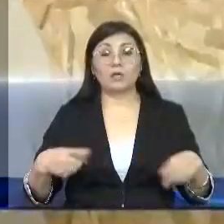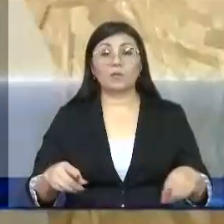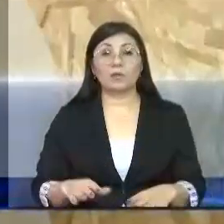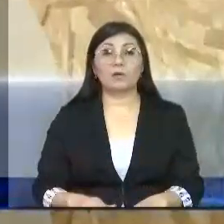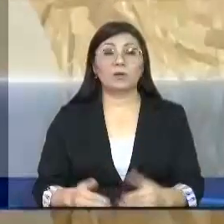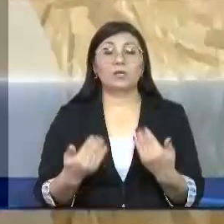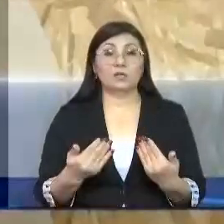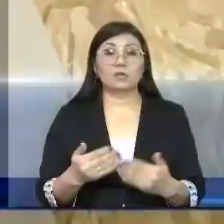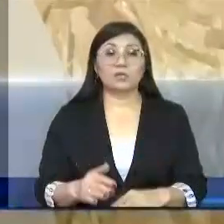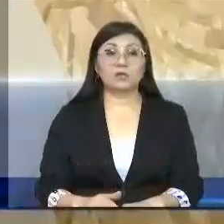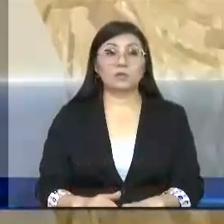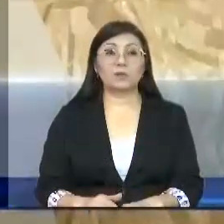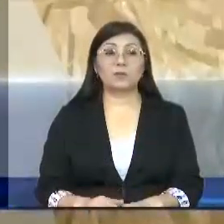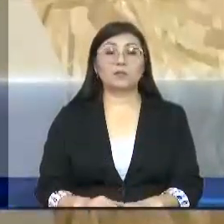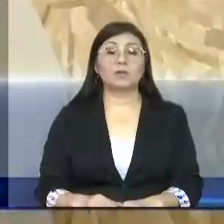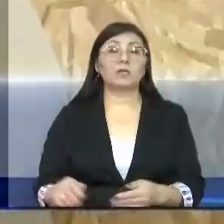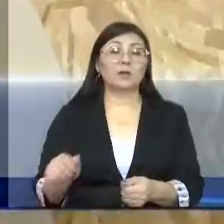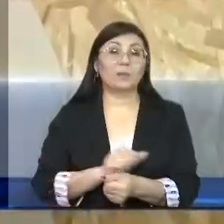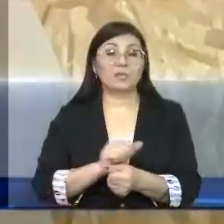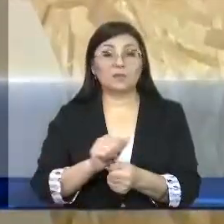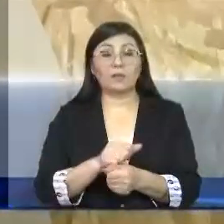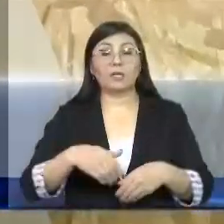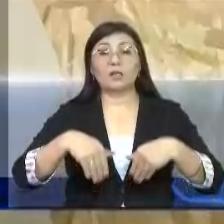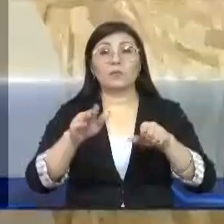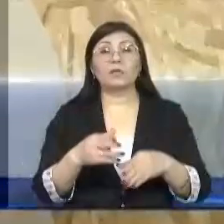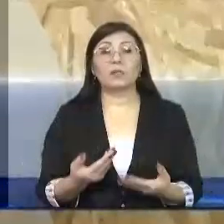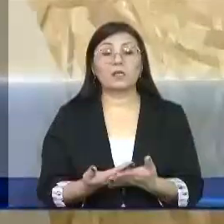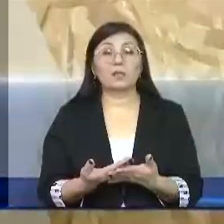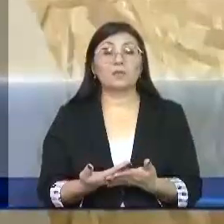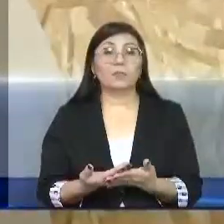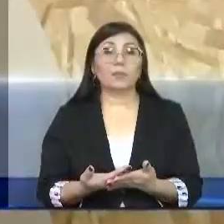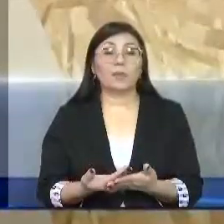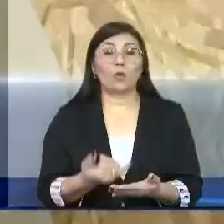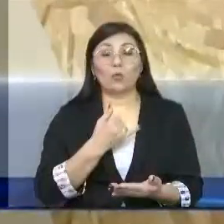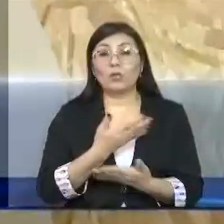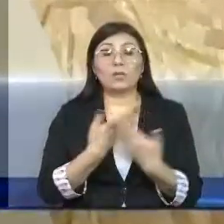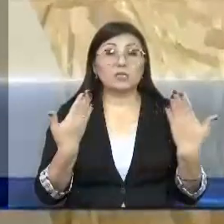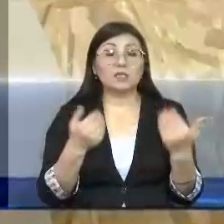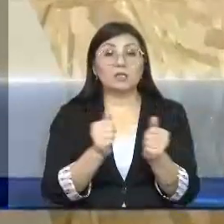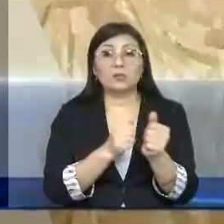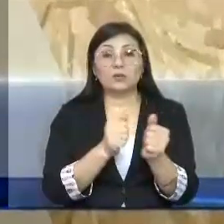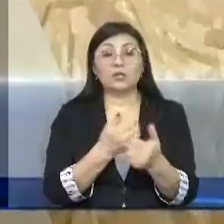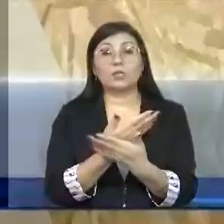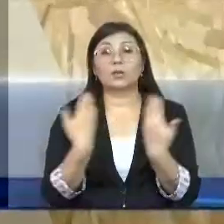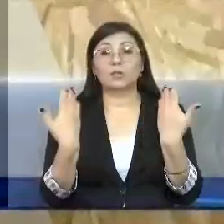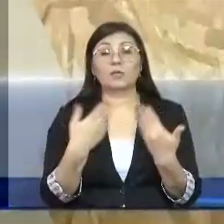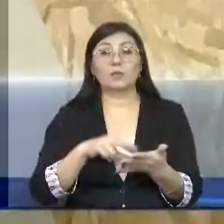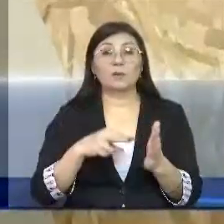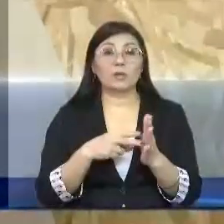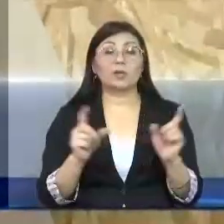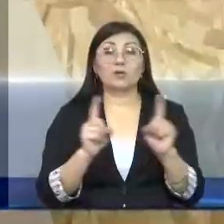бы стираем паласы, но у нас нет помещений, где можно было отдельных там сушить все. И думали тоже, планировали,